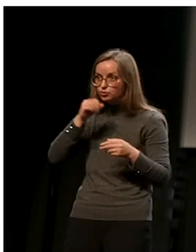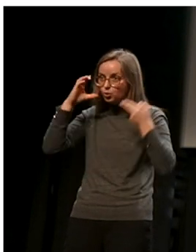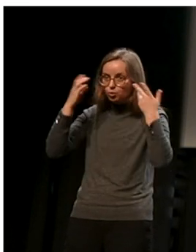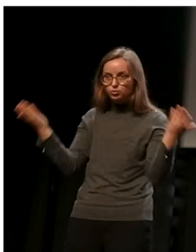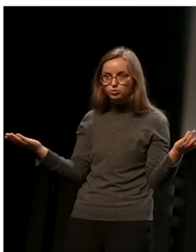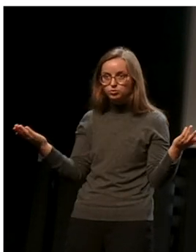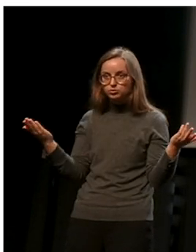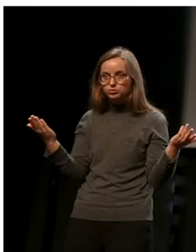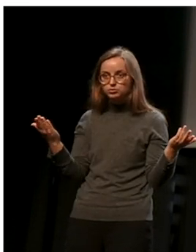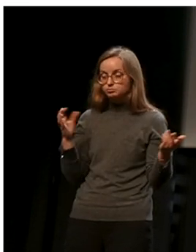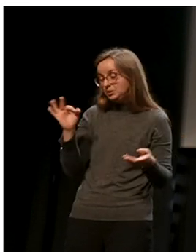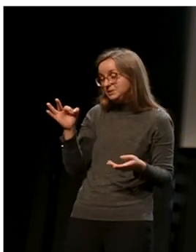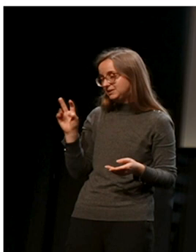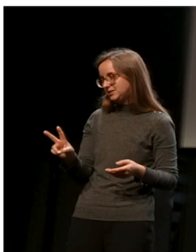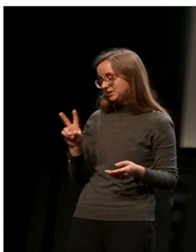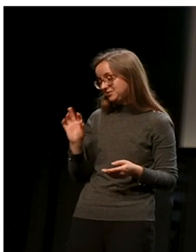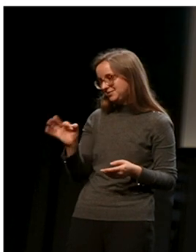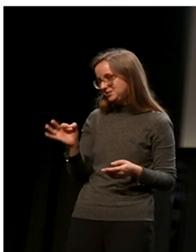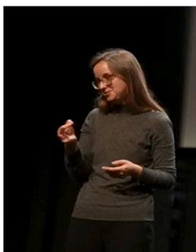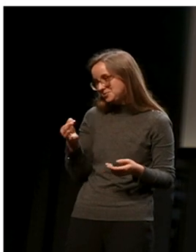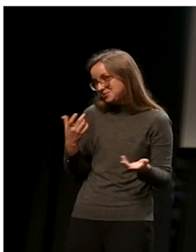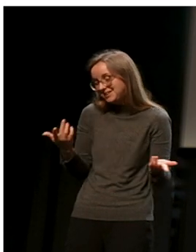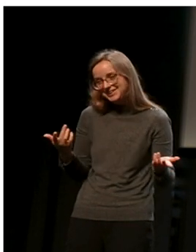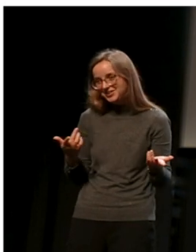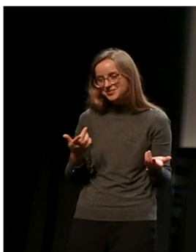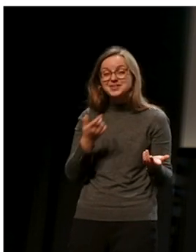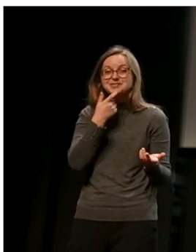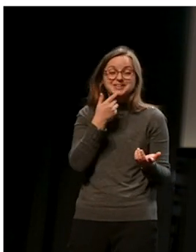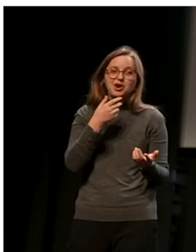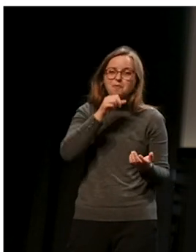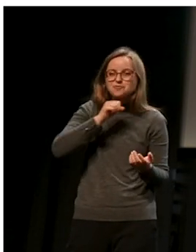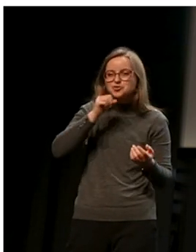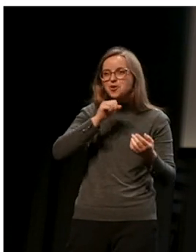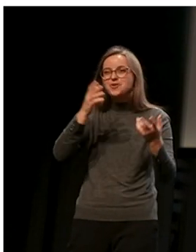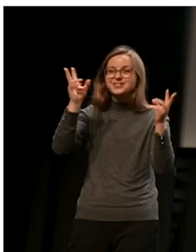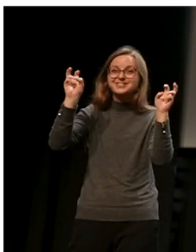Bien sûr que si. Parce que oui. Ce que je veux dire par vieux cons, c'est dans le sens où